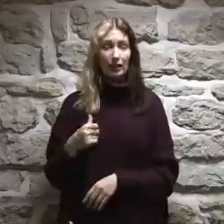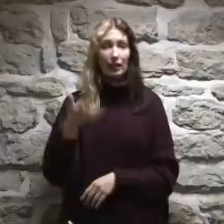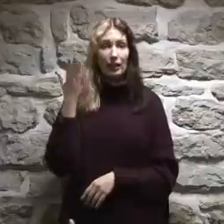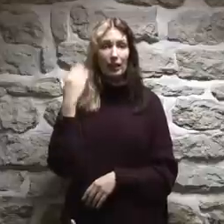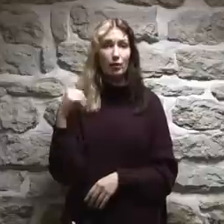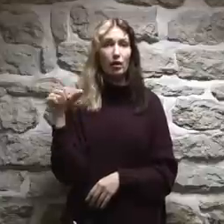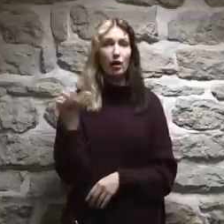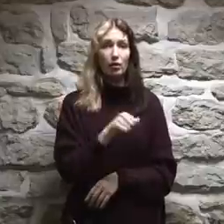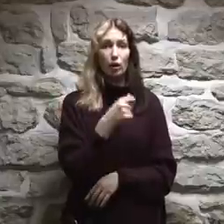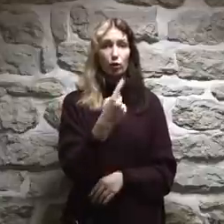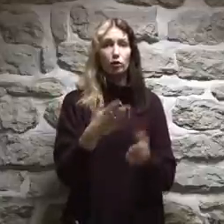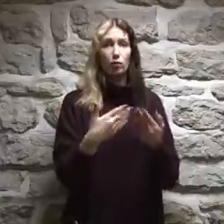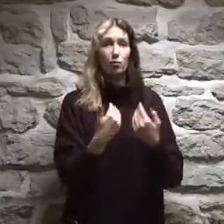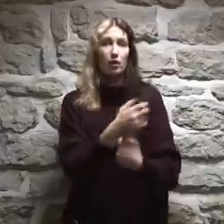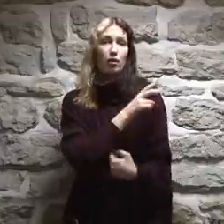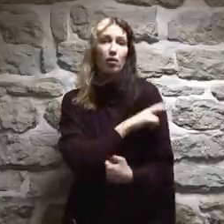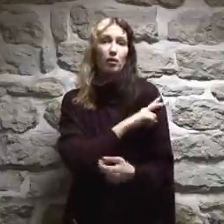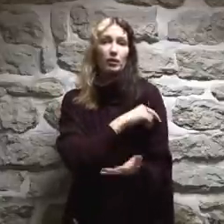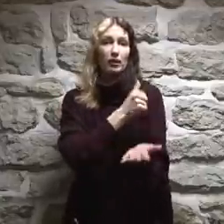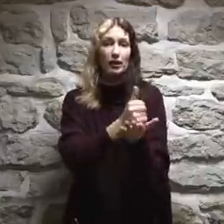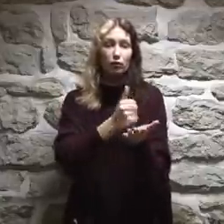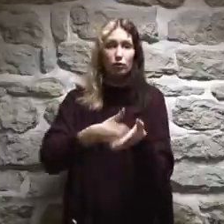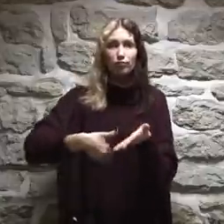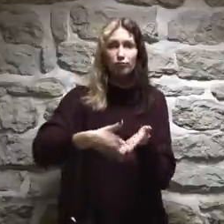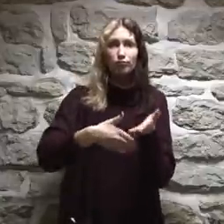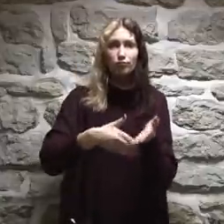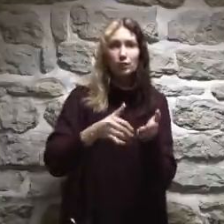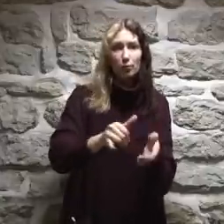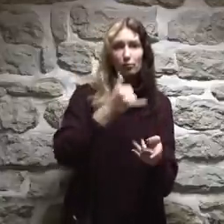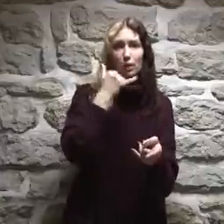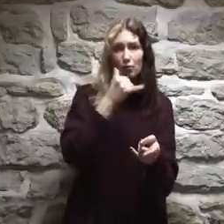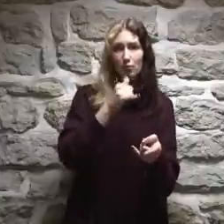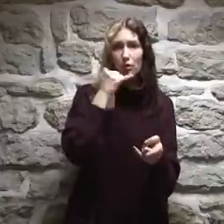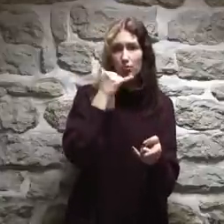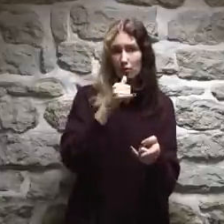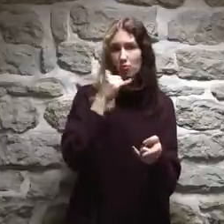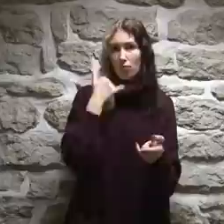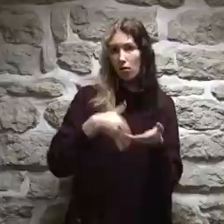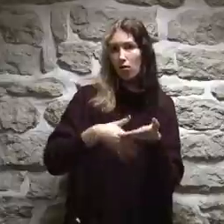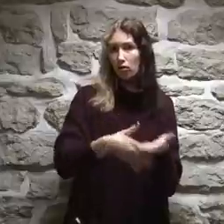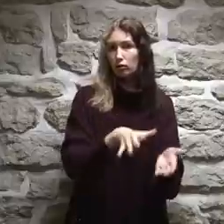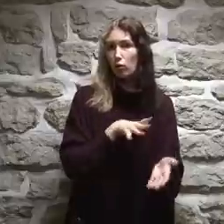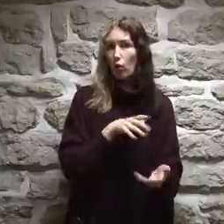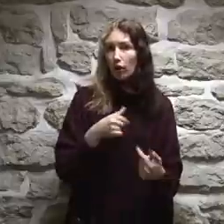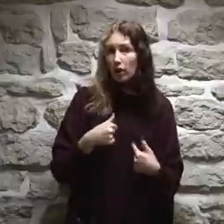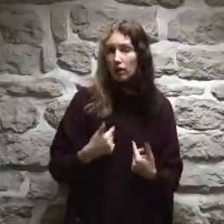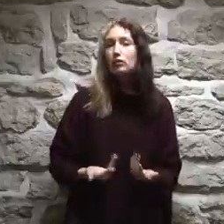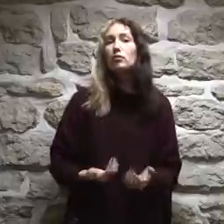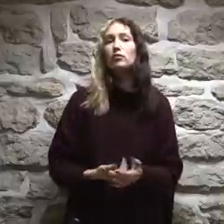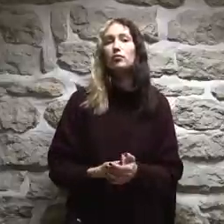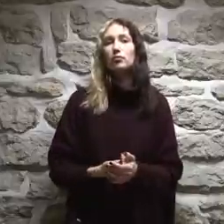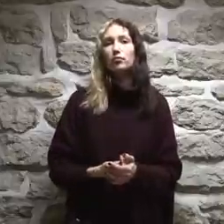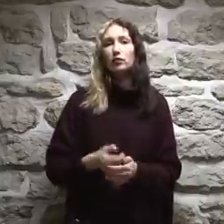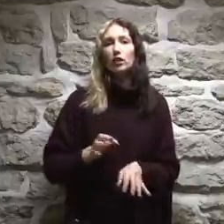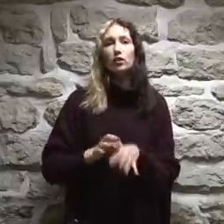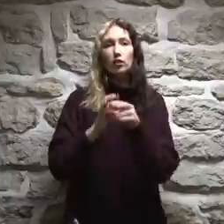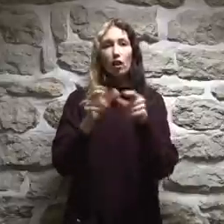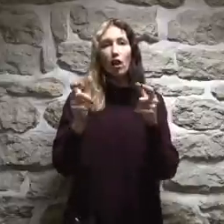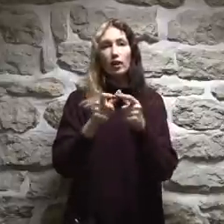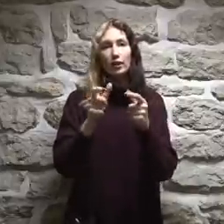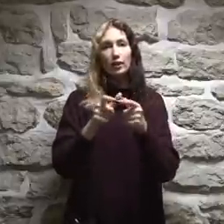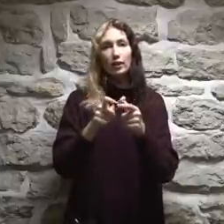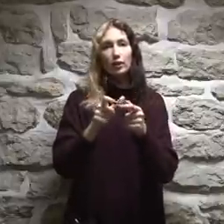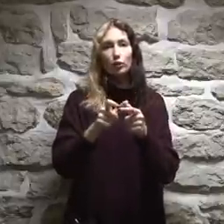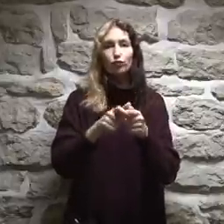eelmisel nädalal ühes perearsti keskuses vastamas telefonile, mul on ja andes siis välja neid saatekirju